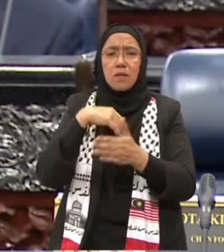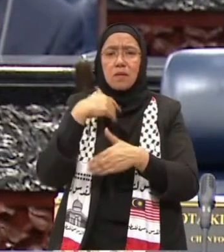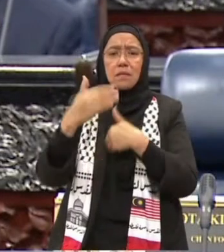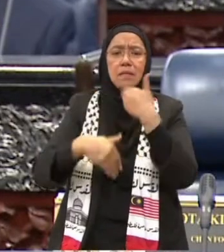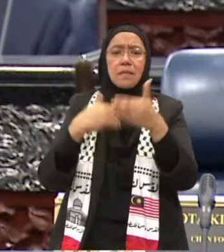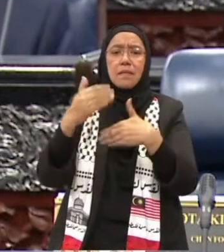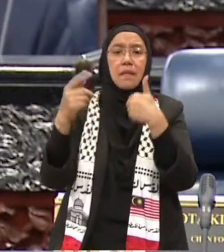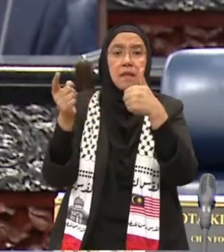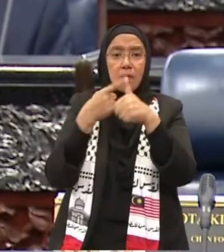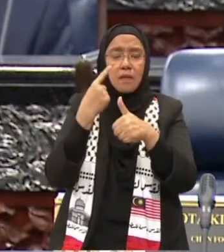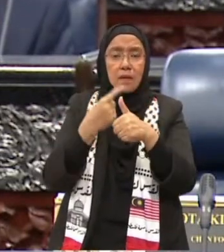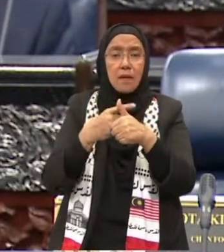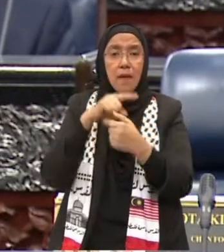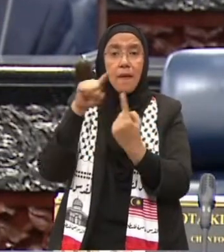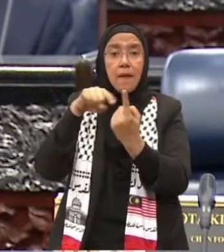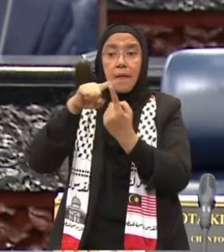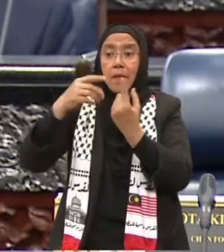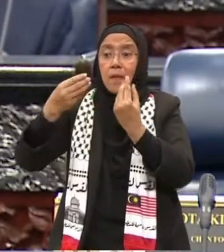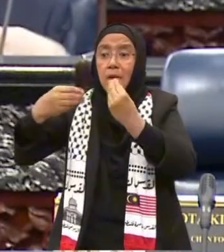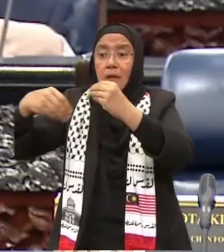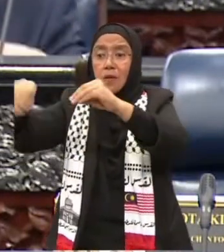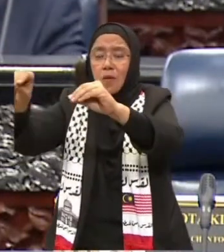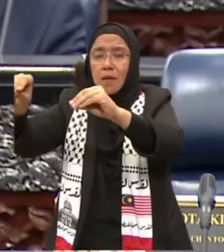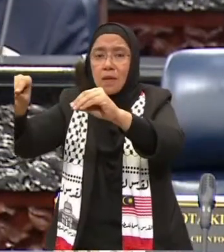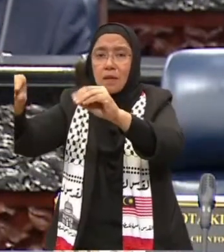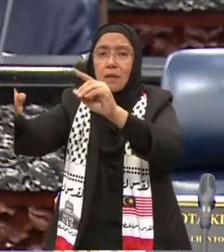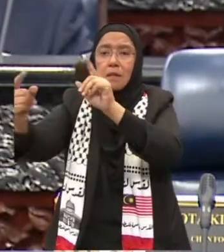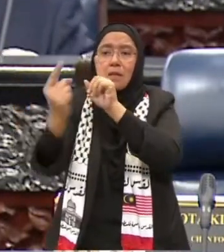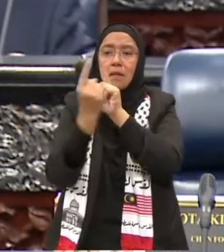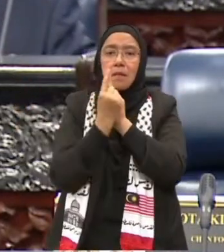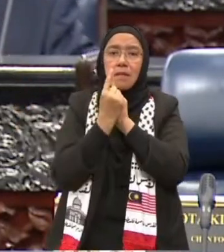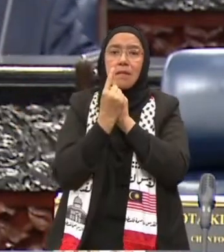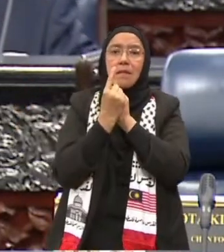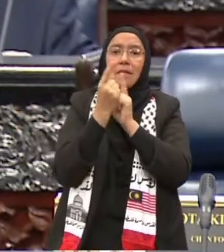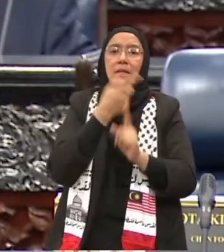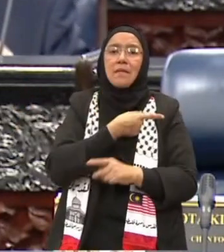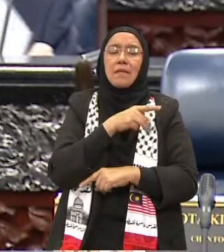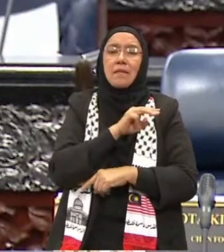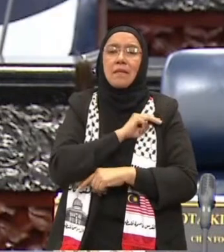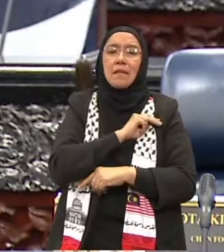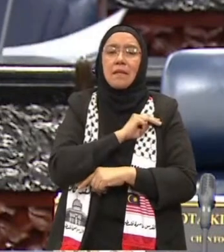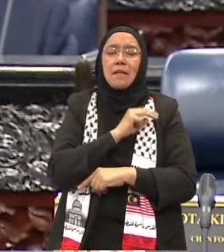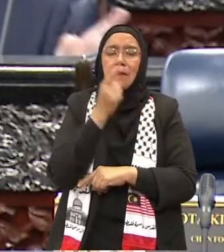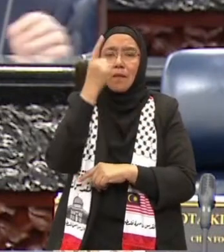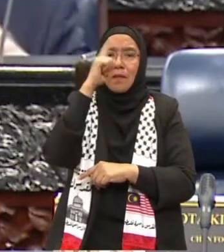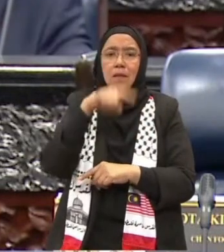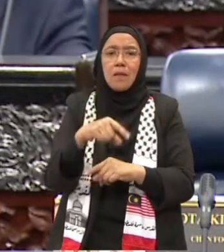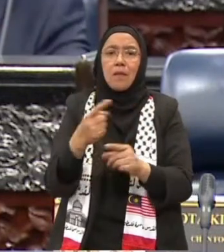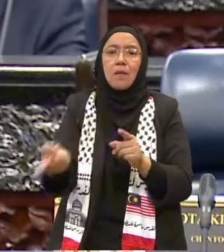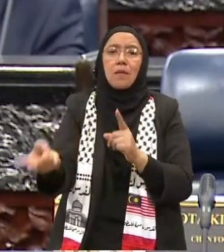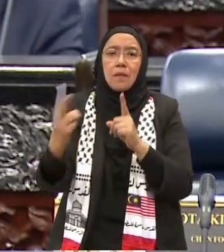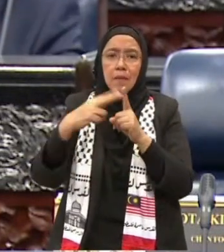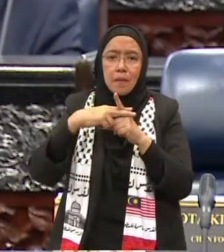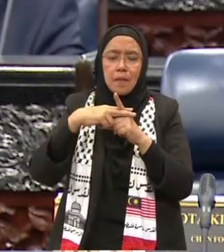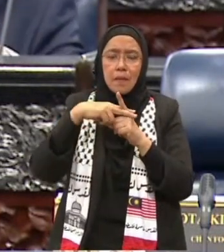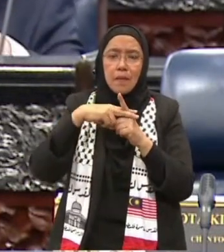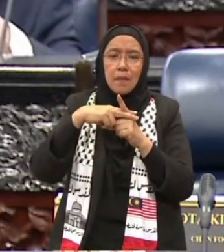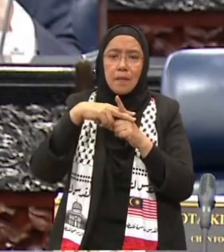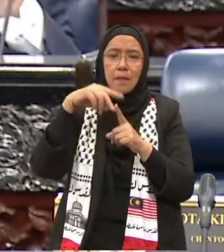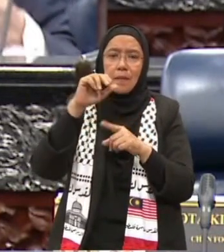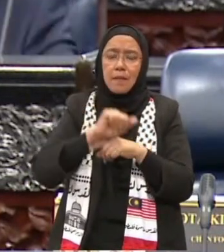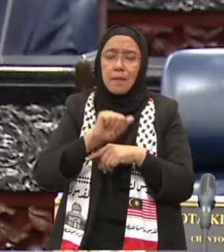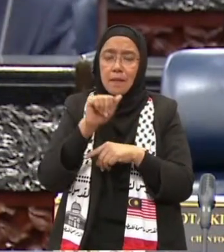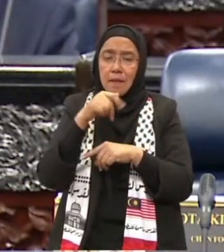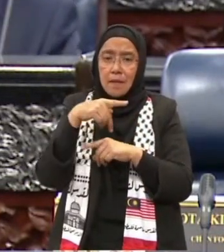maka dia akan datang kepada kementerian untuk memohon APDL. Tetapi di sini ada kelompongan, kerana bila pemaju